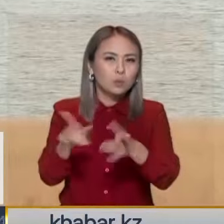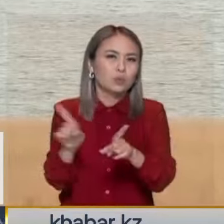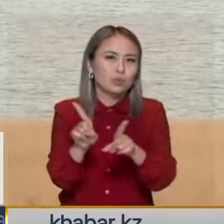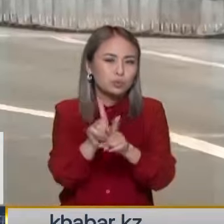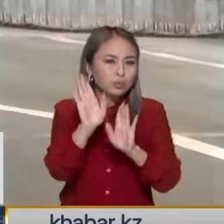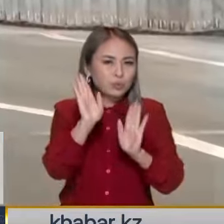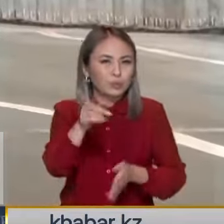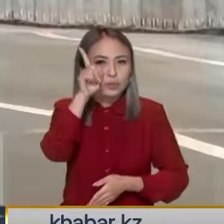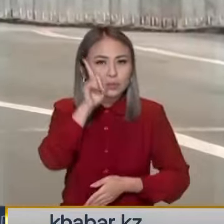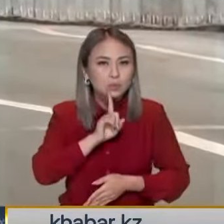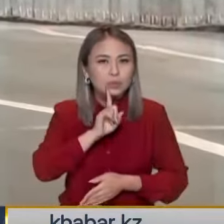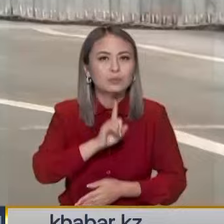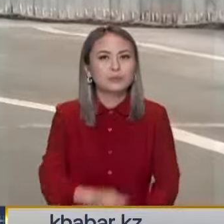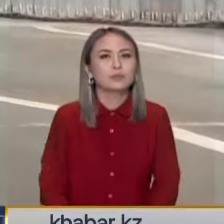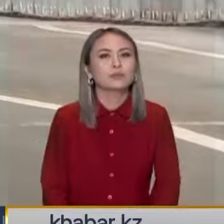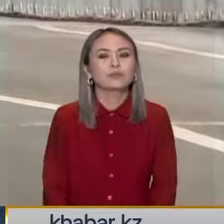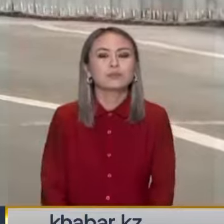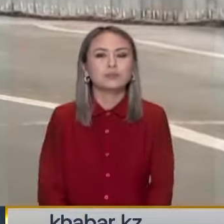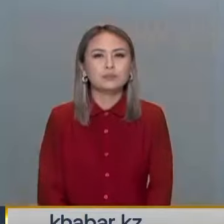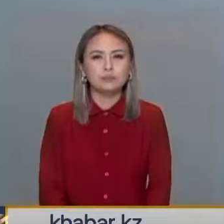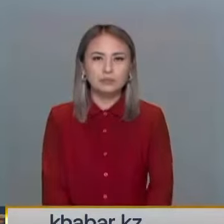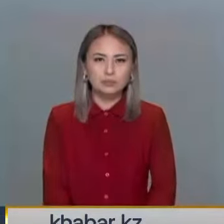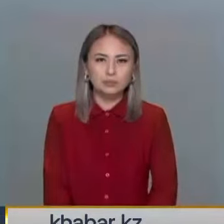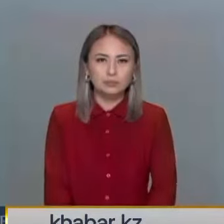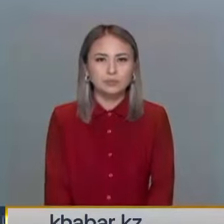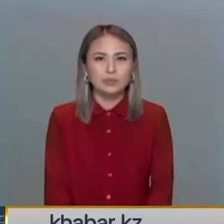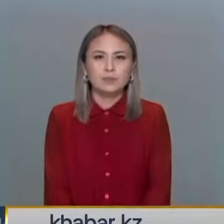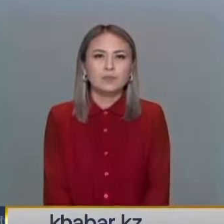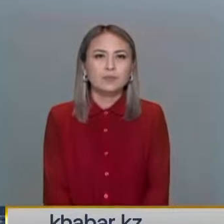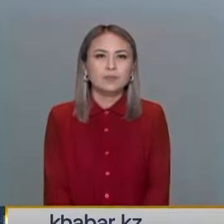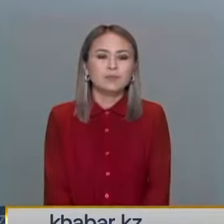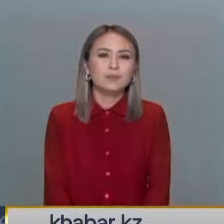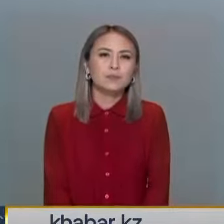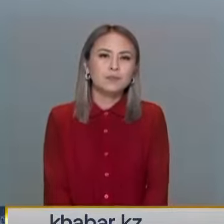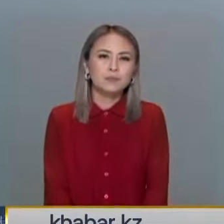деп топшылануда. Берік Дүйсенбай, Айдос Меделбеков, Бақытбек Нұртай. Хабар.